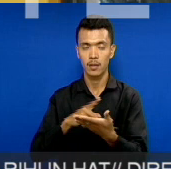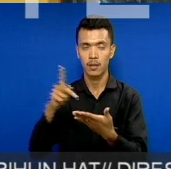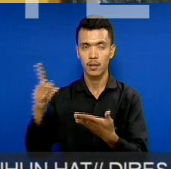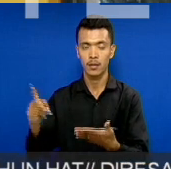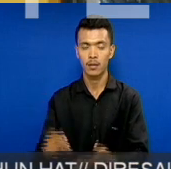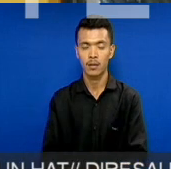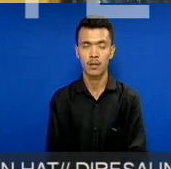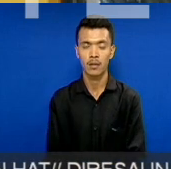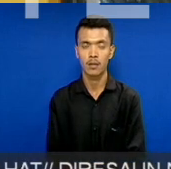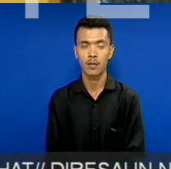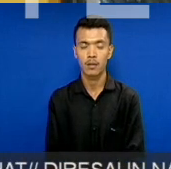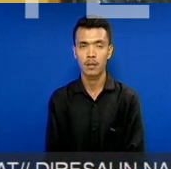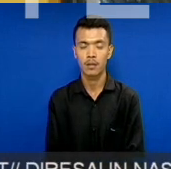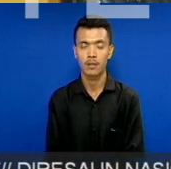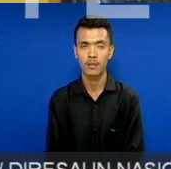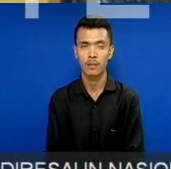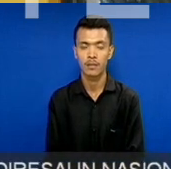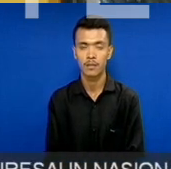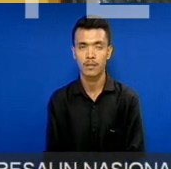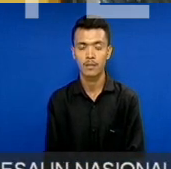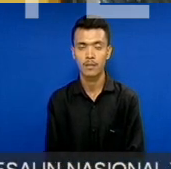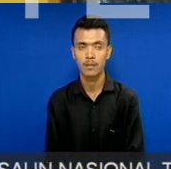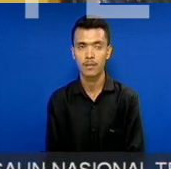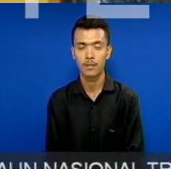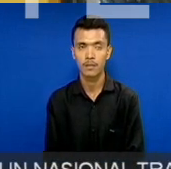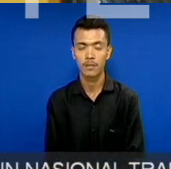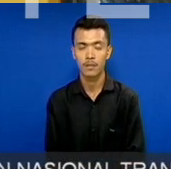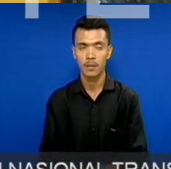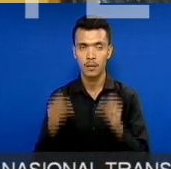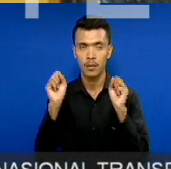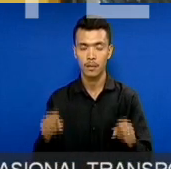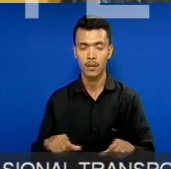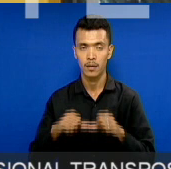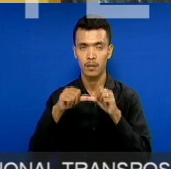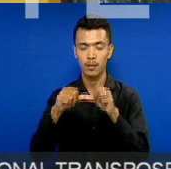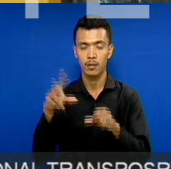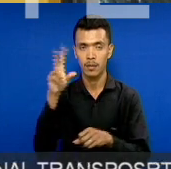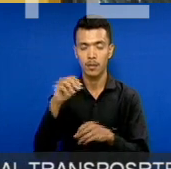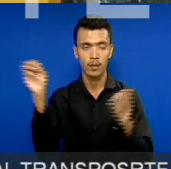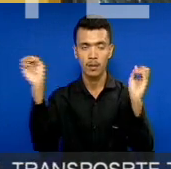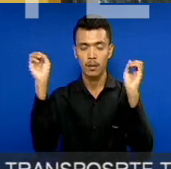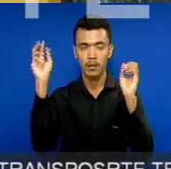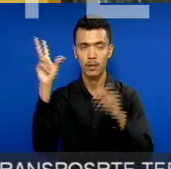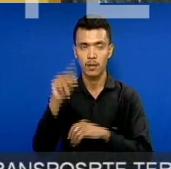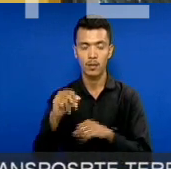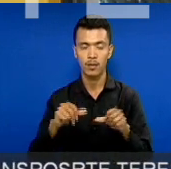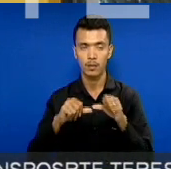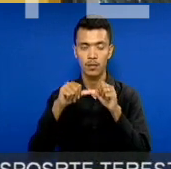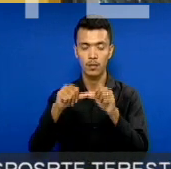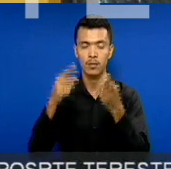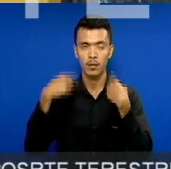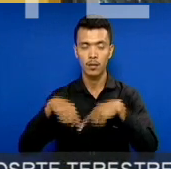tolera. Itu buat tinggi hati tipe halo, si pele kontinua kalah, la pele kontinua teknik, PDM, tumbah